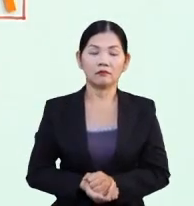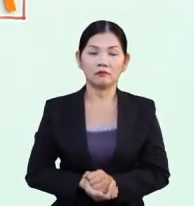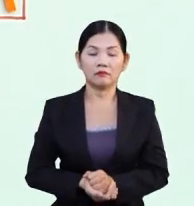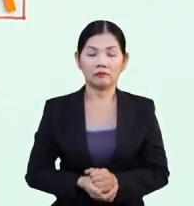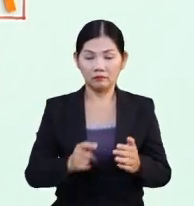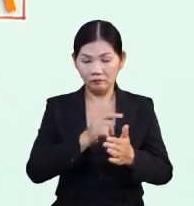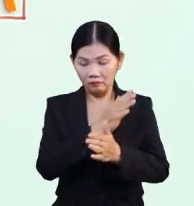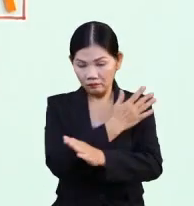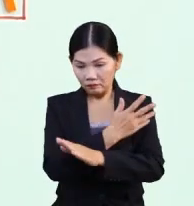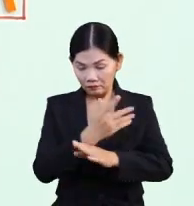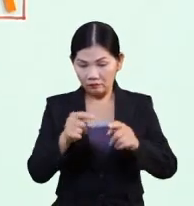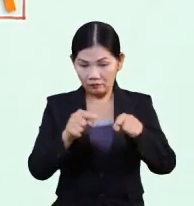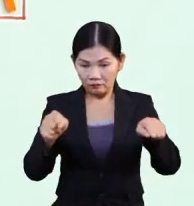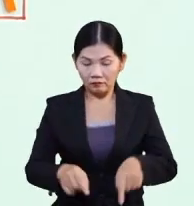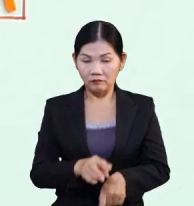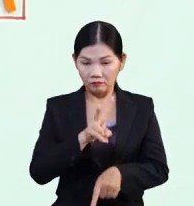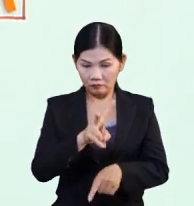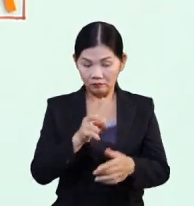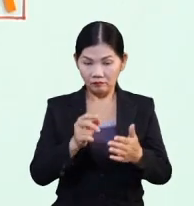ចាអញ្ចឹងតើផលតើចំការទី2